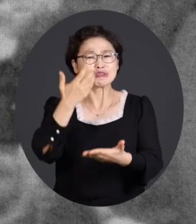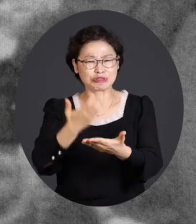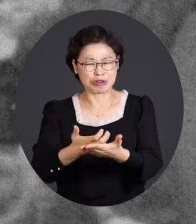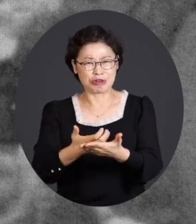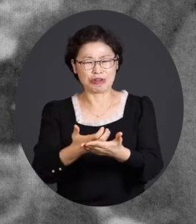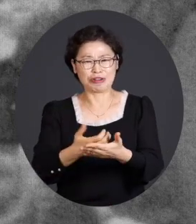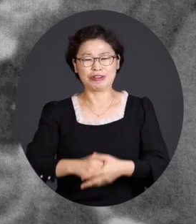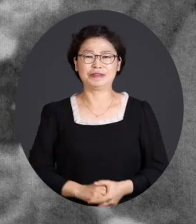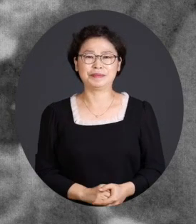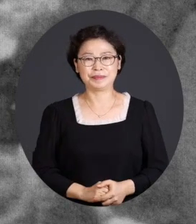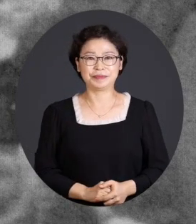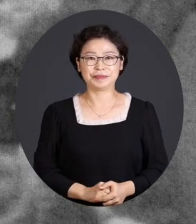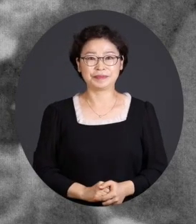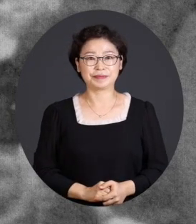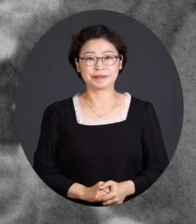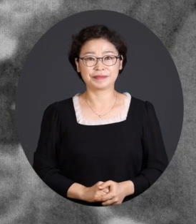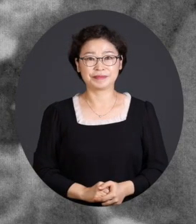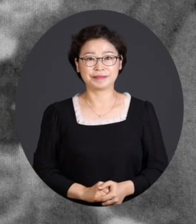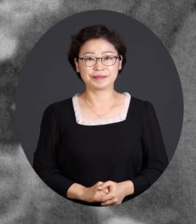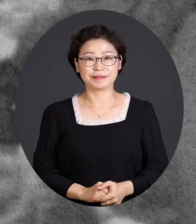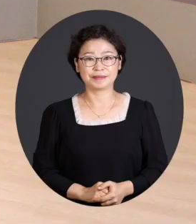분노합니다.